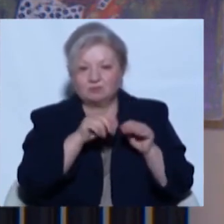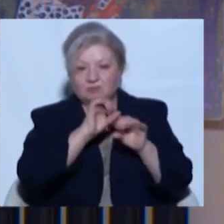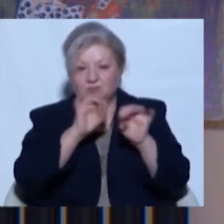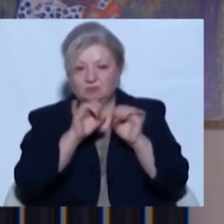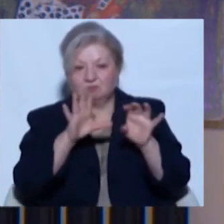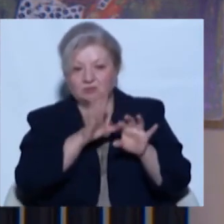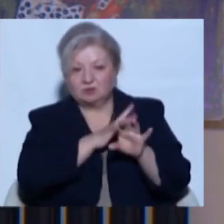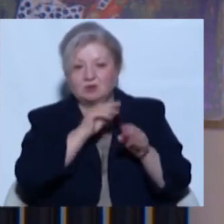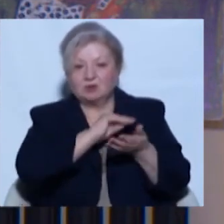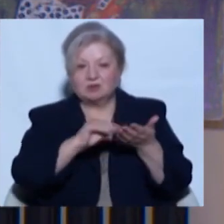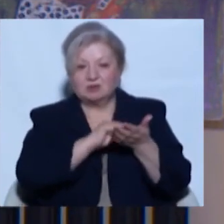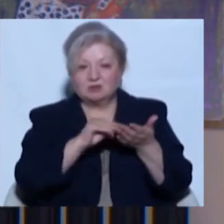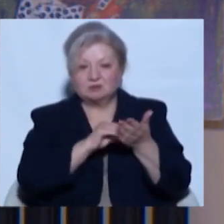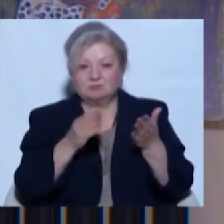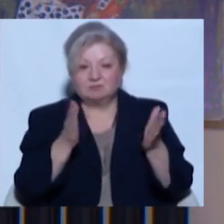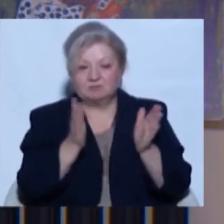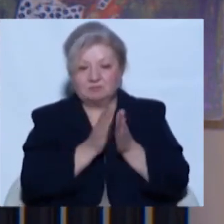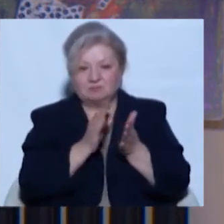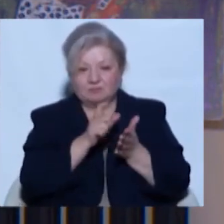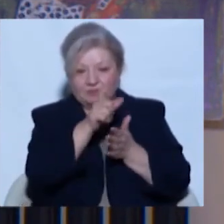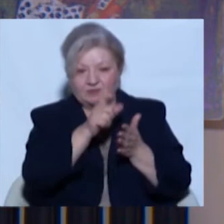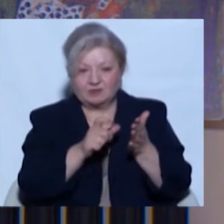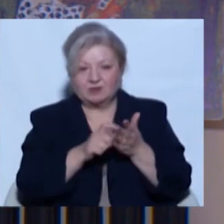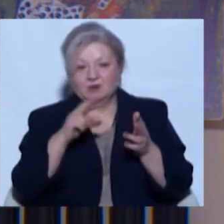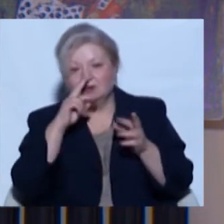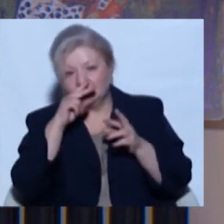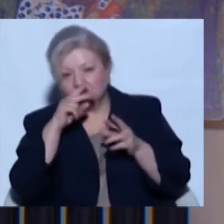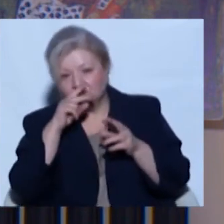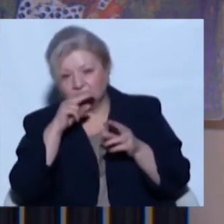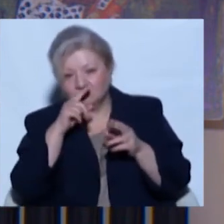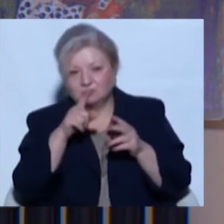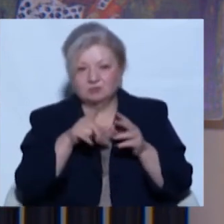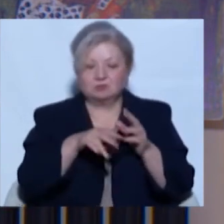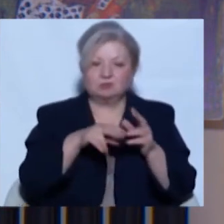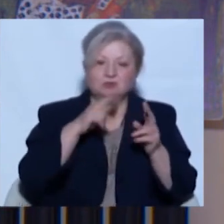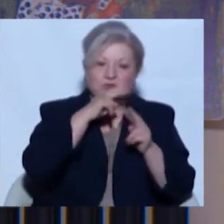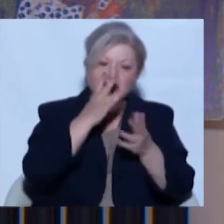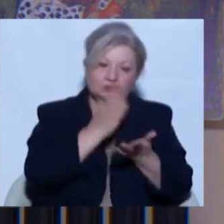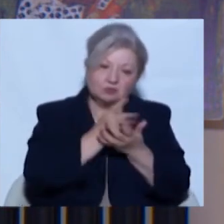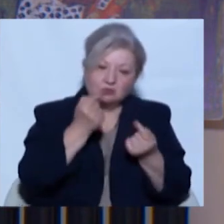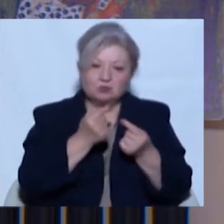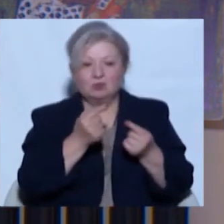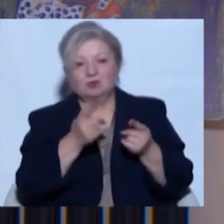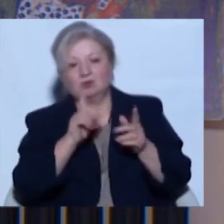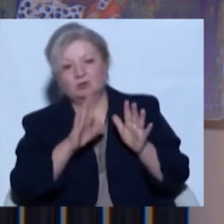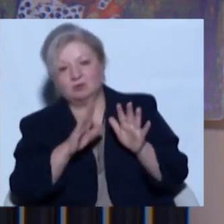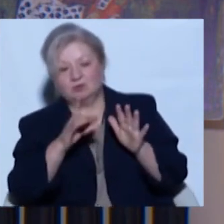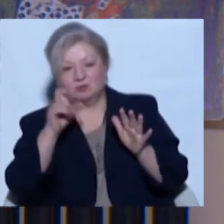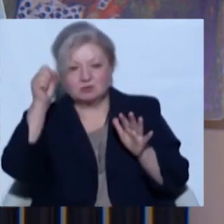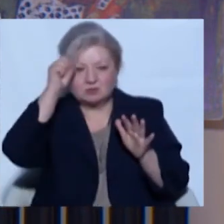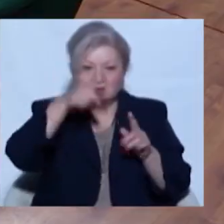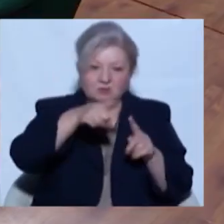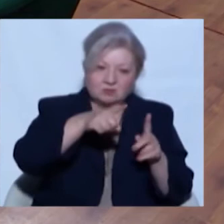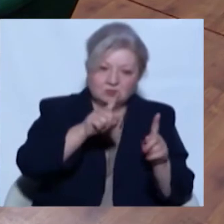გამომდინარე დაწეროთ მცირე ესე საბედისწერო შეცნობა თუ გარდაუვალი აუცილებლობა და გთხოვთ რომ ამ